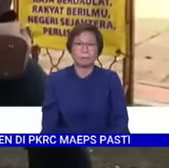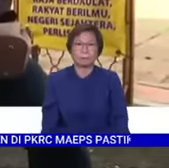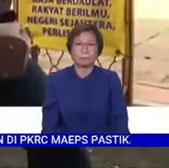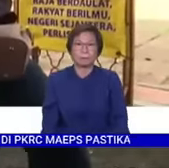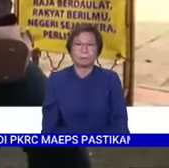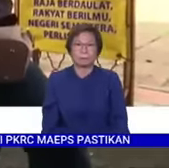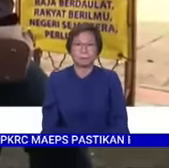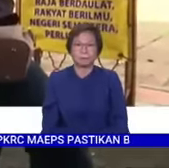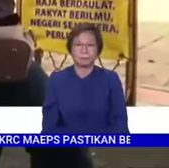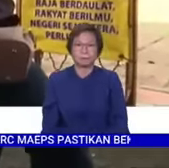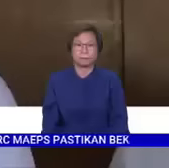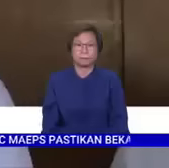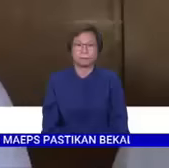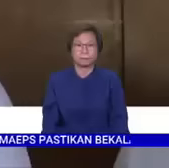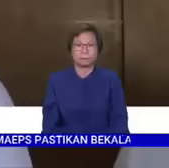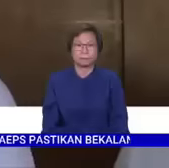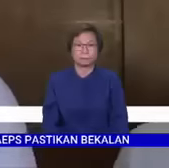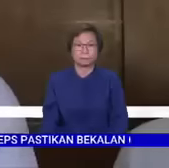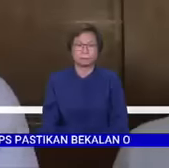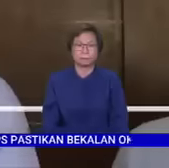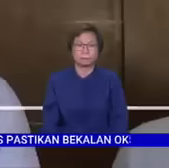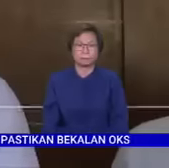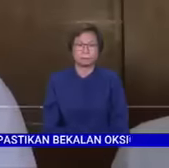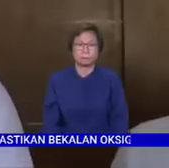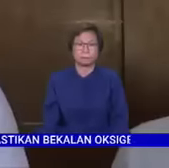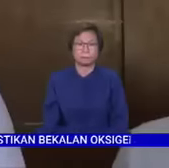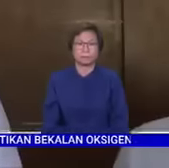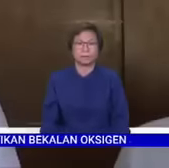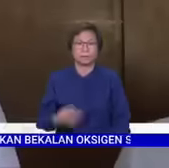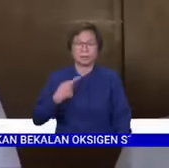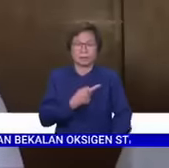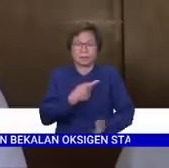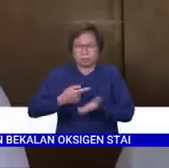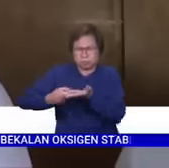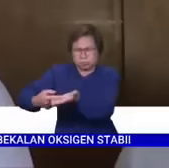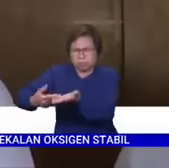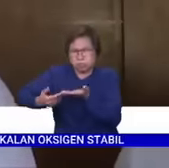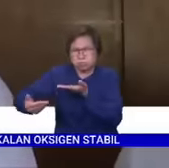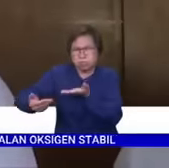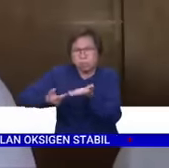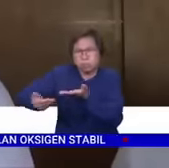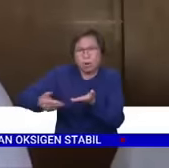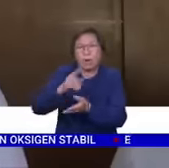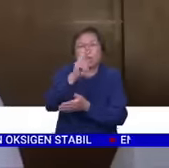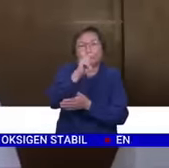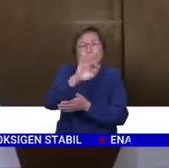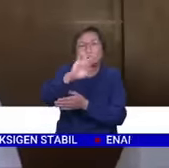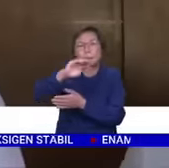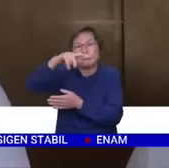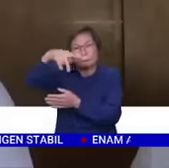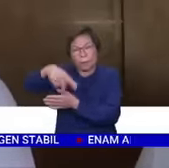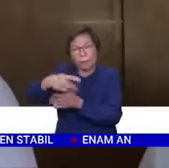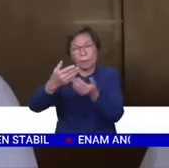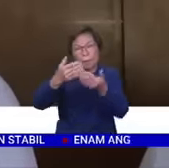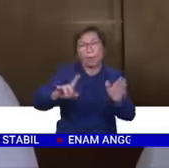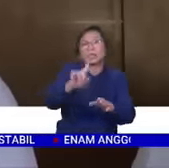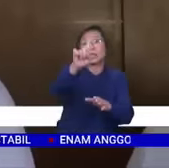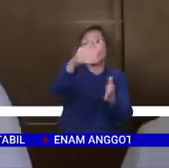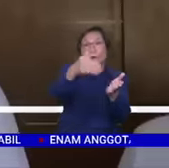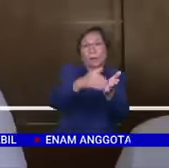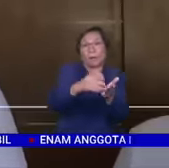hai hai saat itu sedang memapah nihha berunding dengan pihak ini map untuk membuka lebih